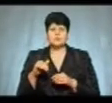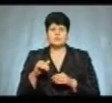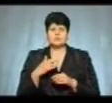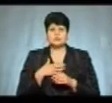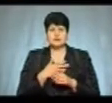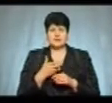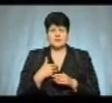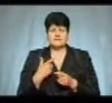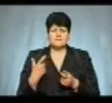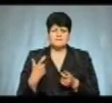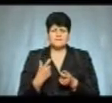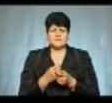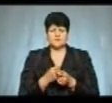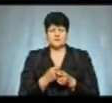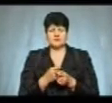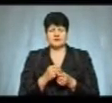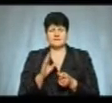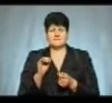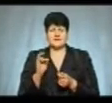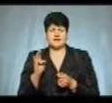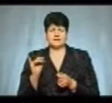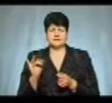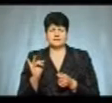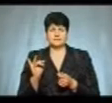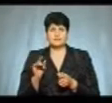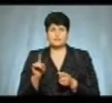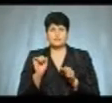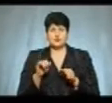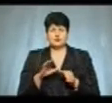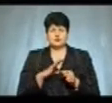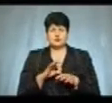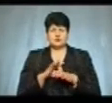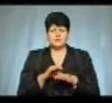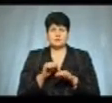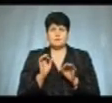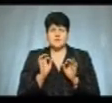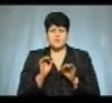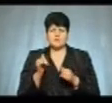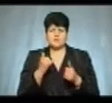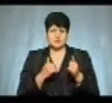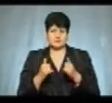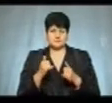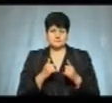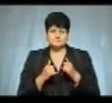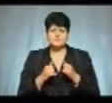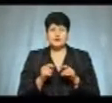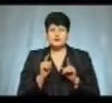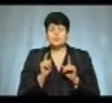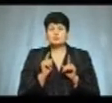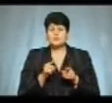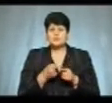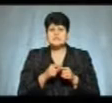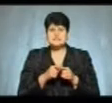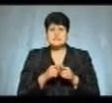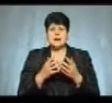нам підколотися до вен периферичних, щоб можна було провести правильну хіміотерапію. І тому цей